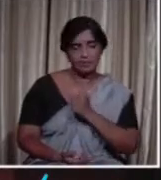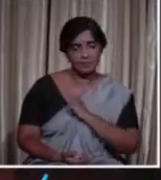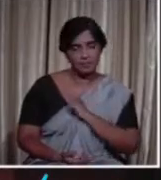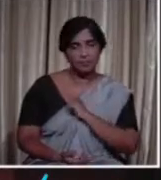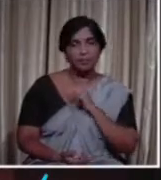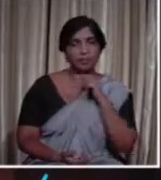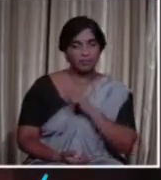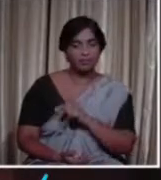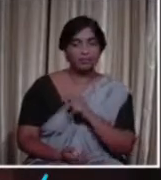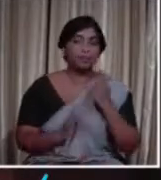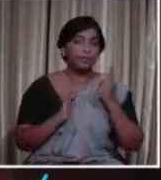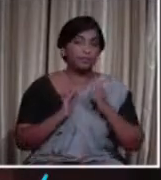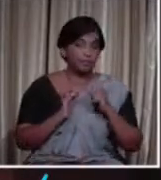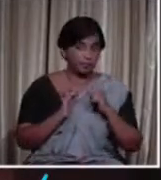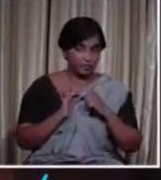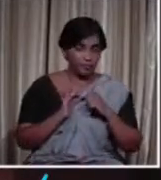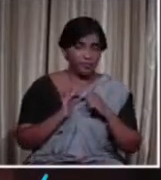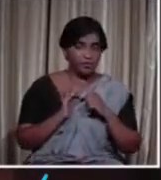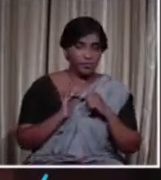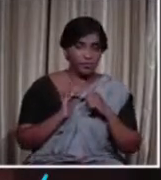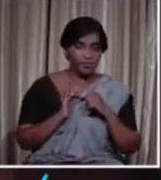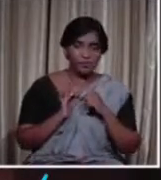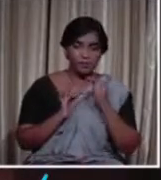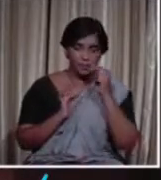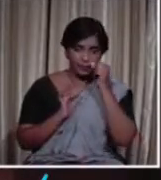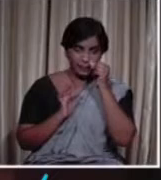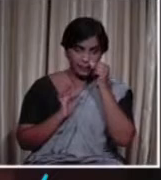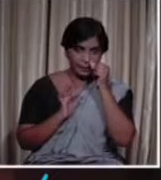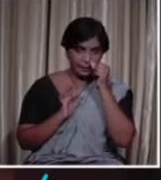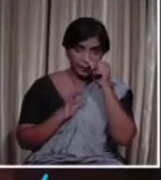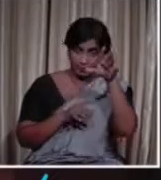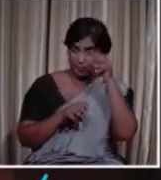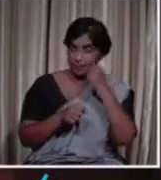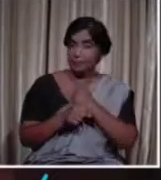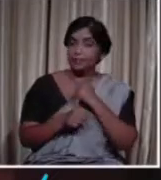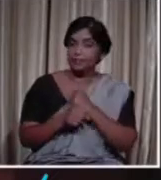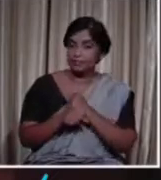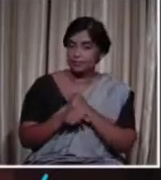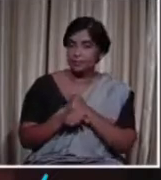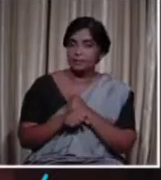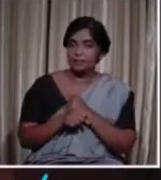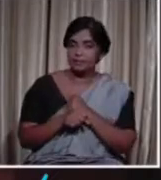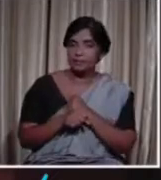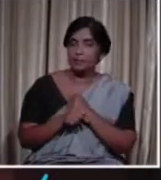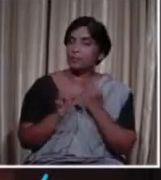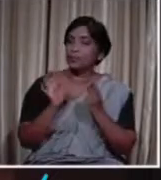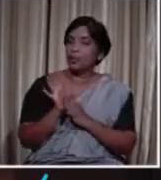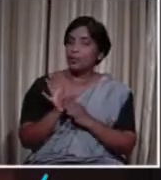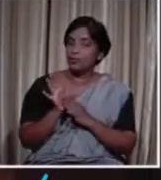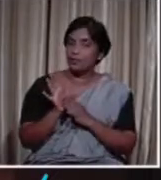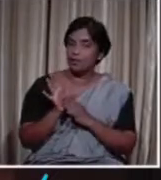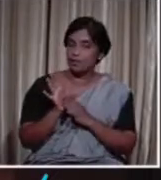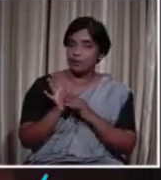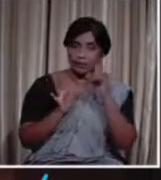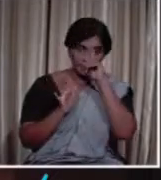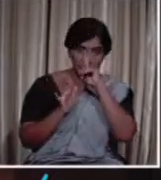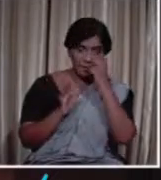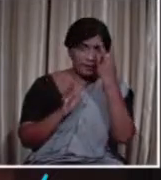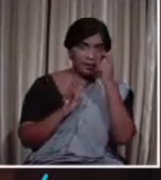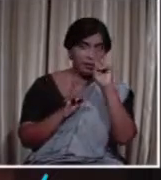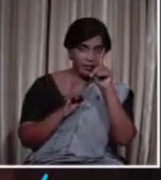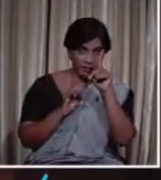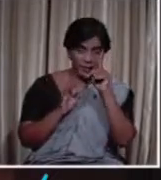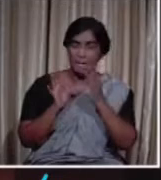මේ ඉන්ට්‍රස්ට් වේවර් එක ඔබතුමන්ලාගේ රජයේ මාර්තු මාසේ